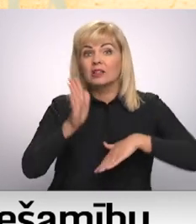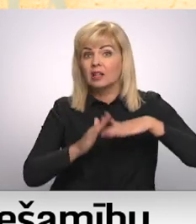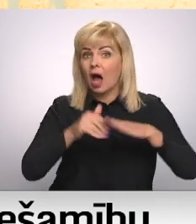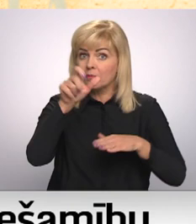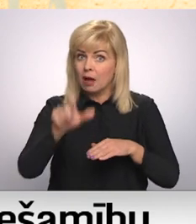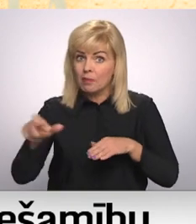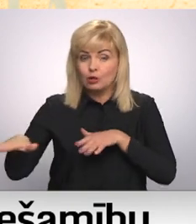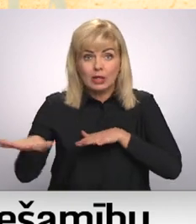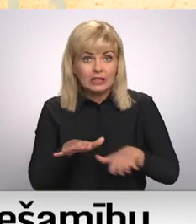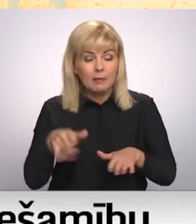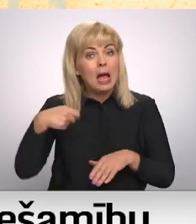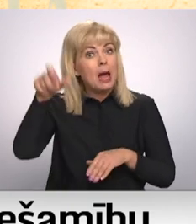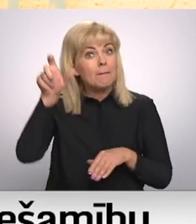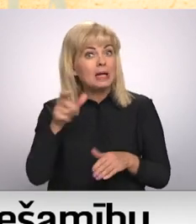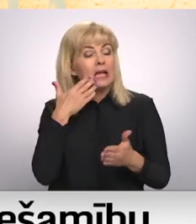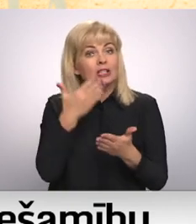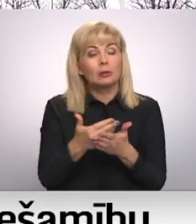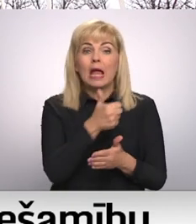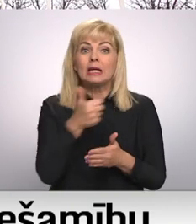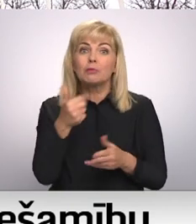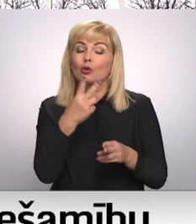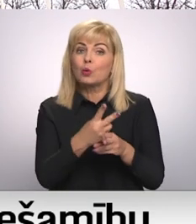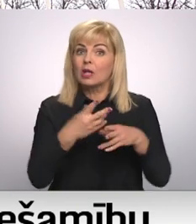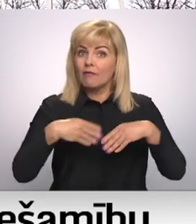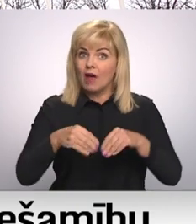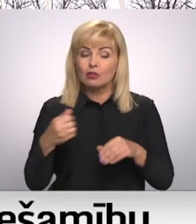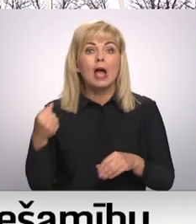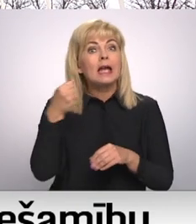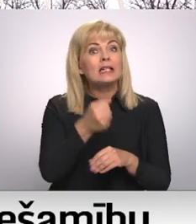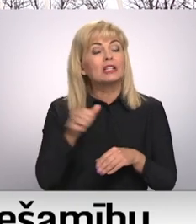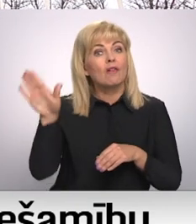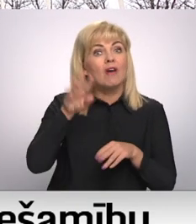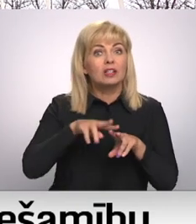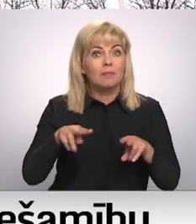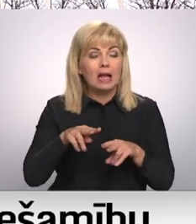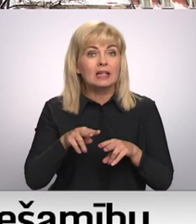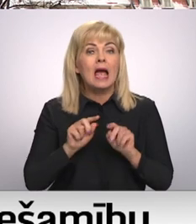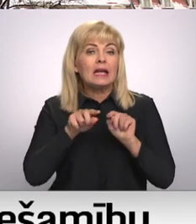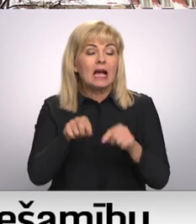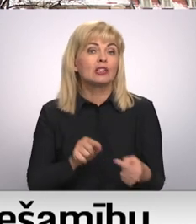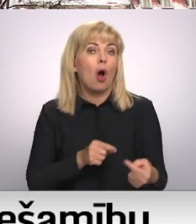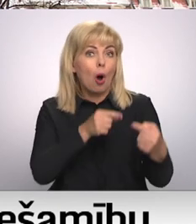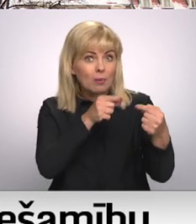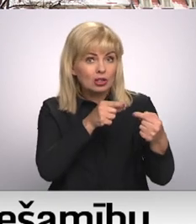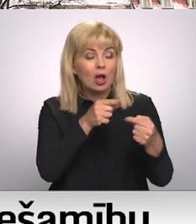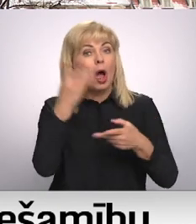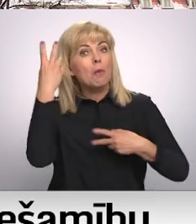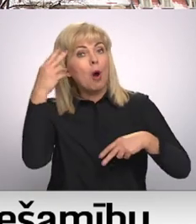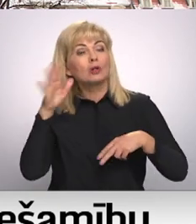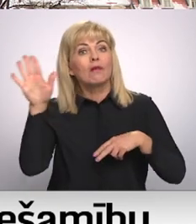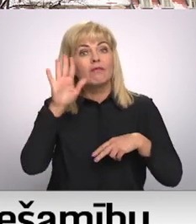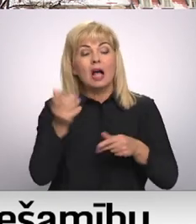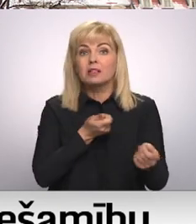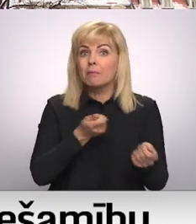rīcības. Pret prezidenta ierosinājumu kādu īpašu uzdevumu veikšanai iecelt valsts ministru iestājās opozīcija, norādot, ka moderna valsts